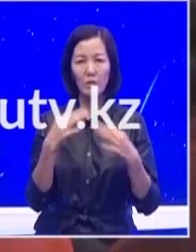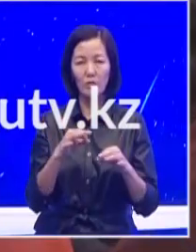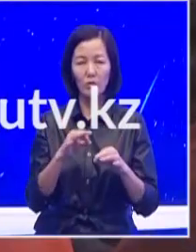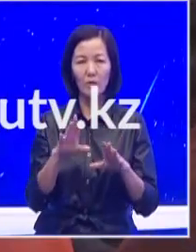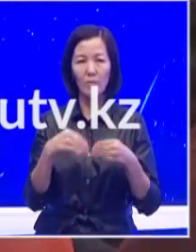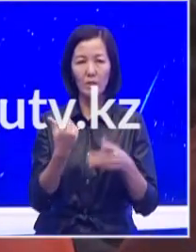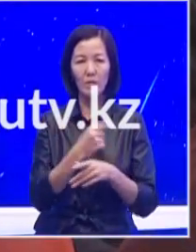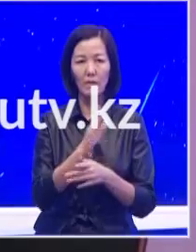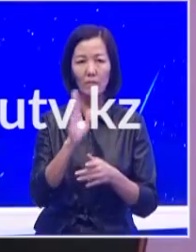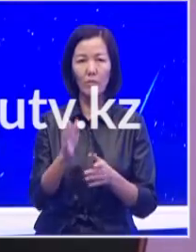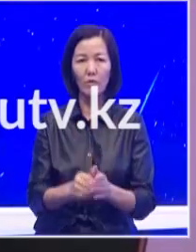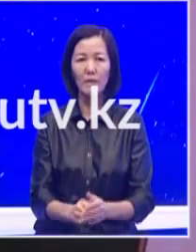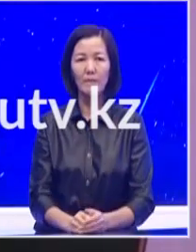тобы.